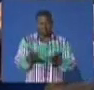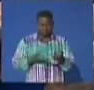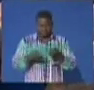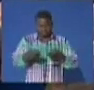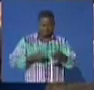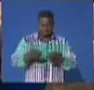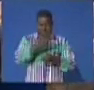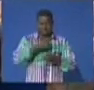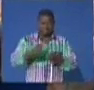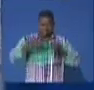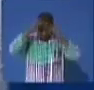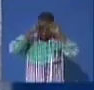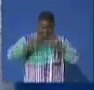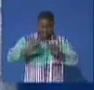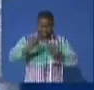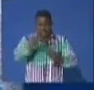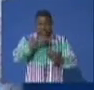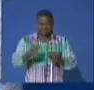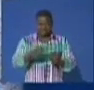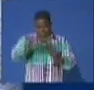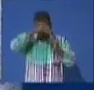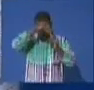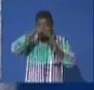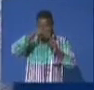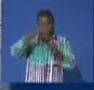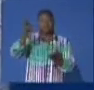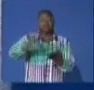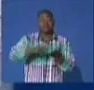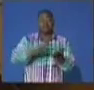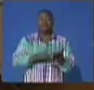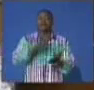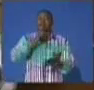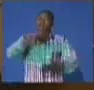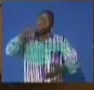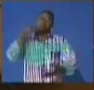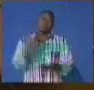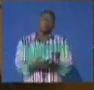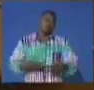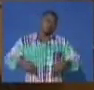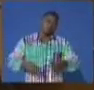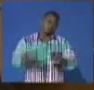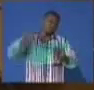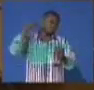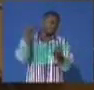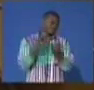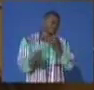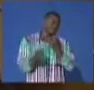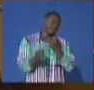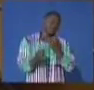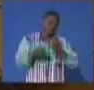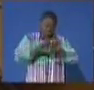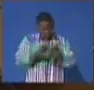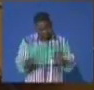une exception. La règle, c'est de bonnes routes achevées,